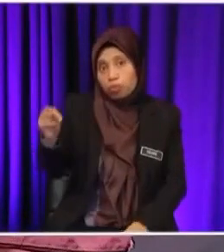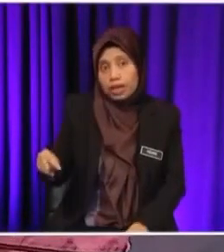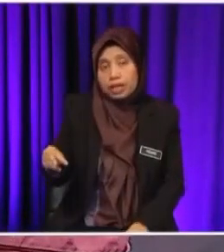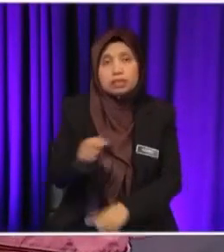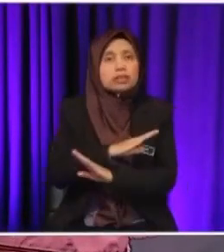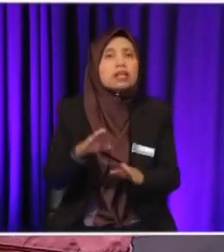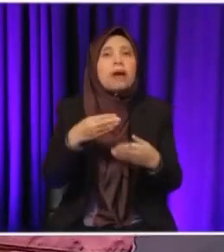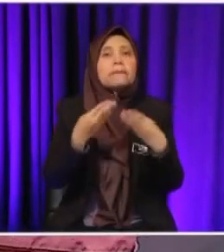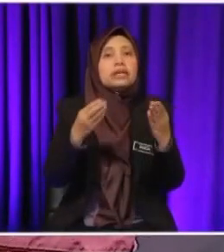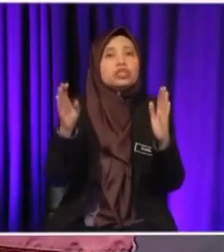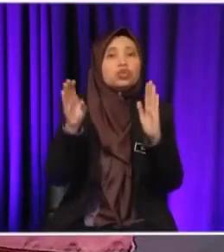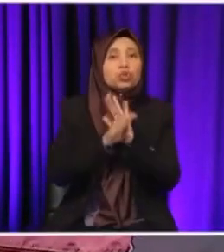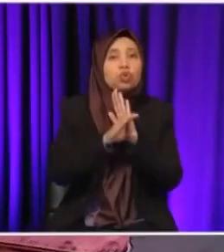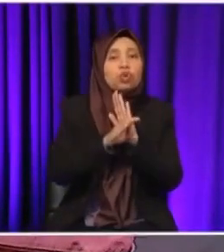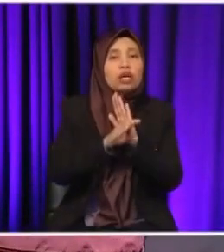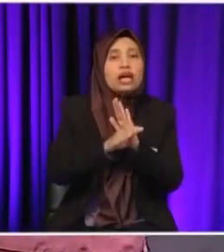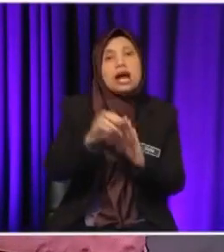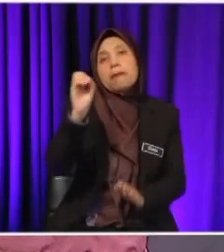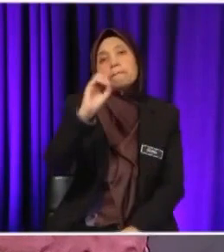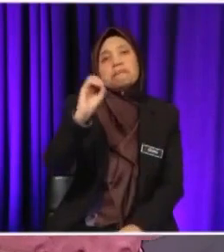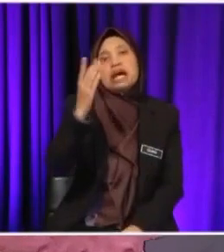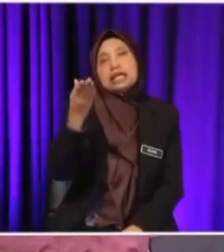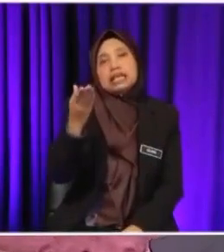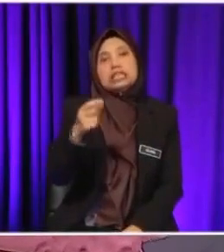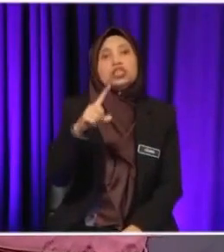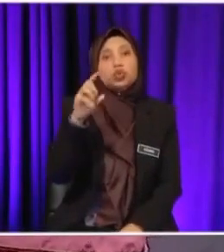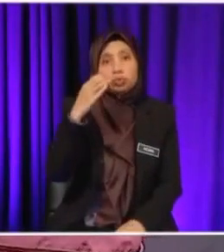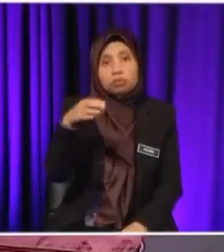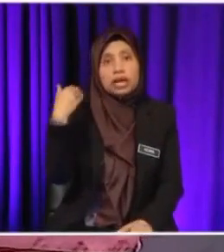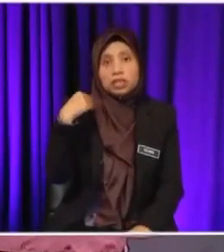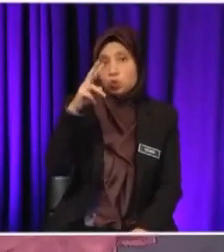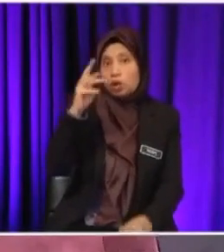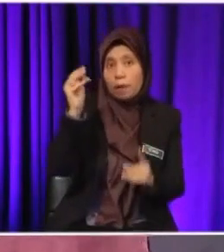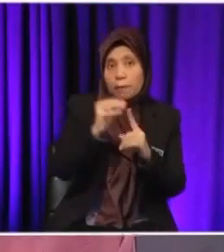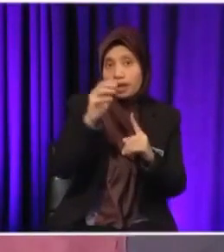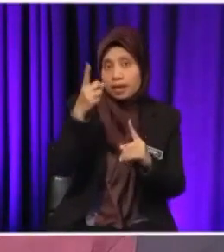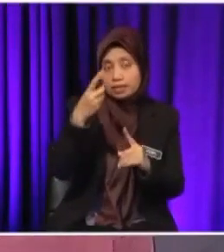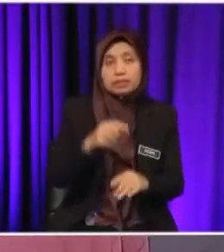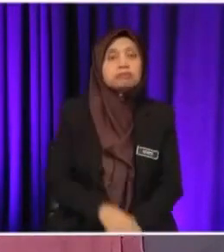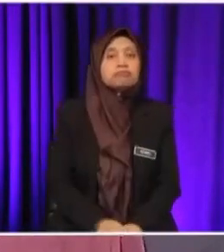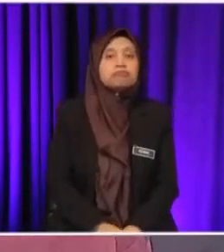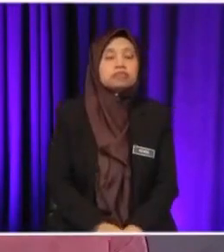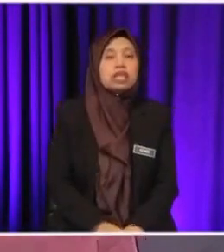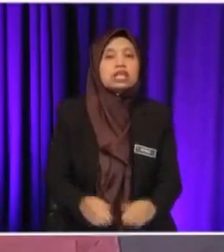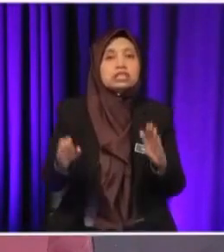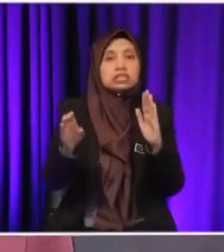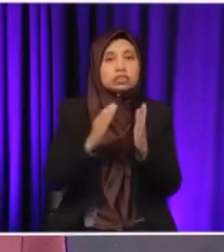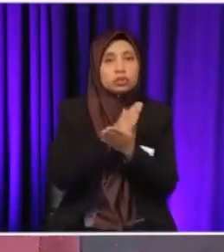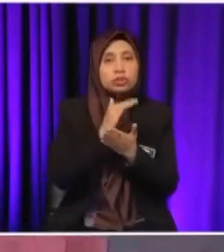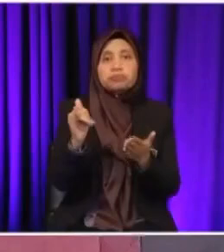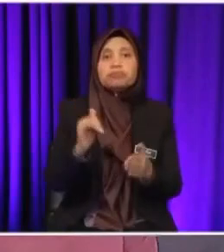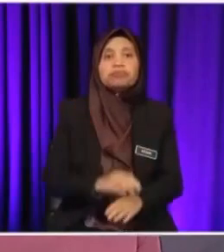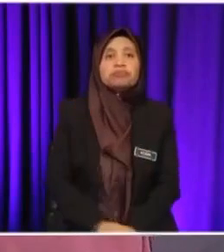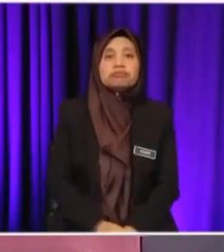tidak memberi contoh, kita hanya boleh memberi dua markah sahaja. Okey. Kita lihat contoh seterusnya.